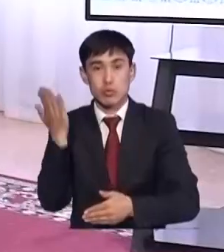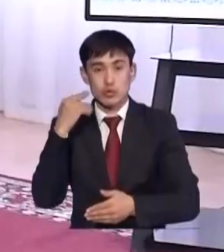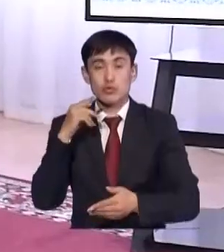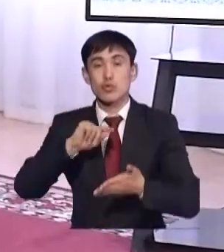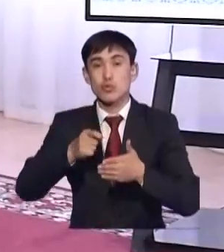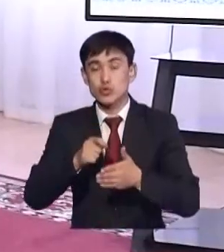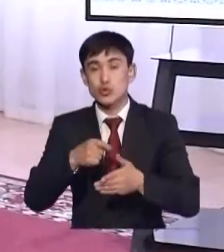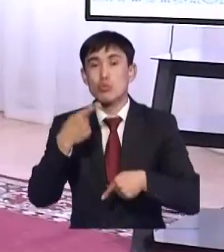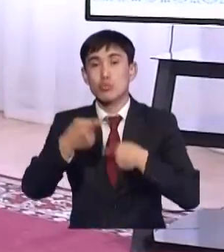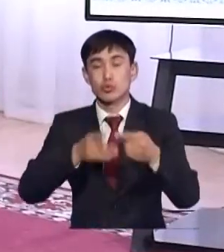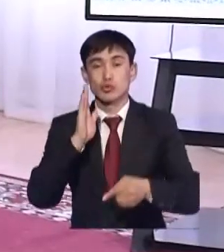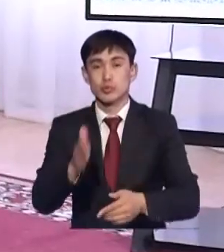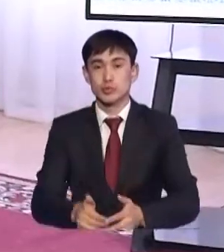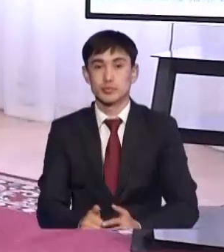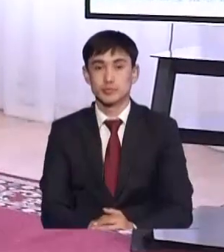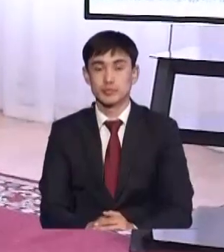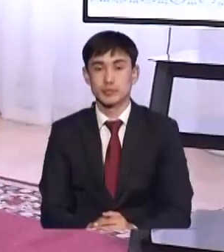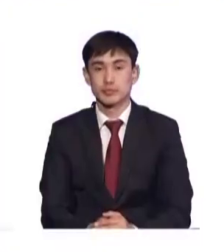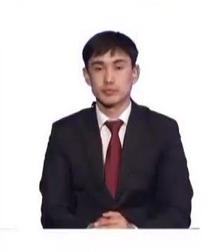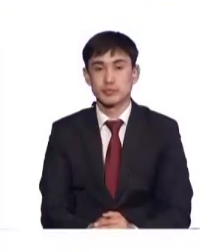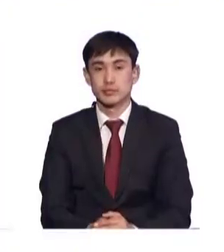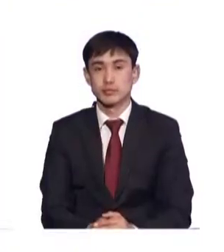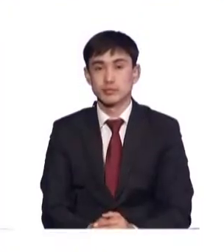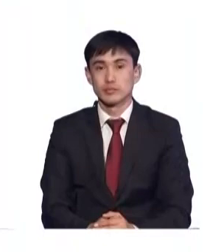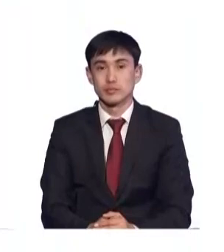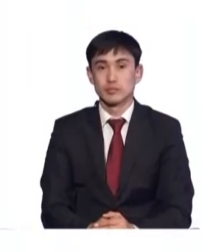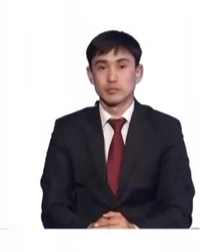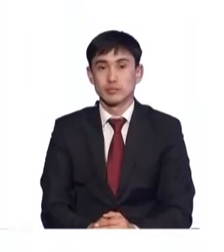писатели Карина закриева жа курманбаев телерадиокомпания